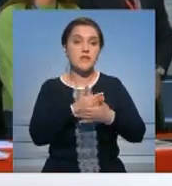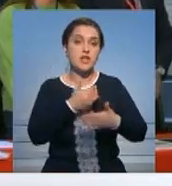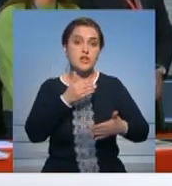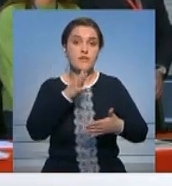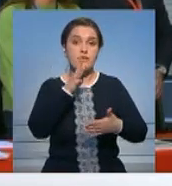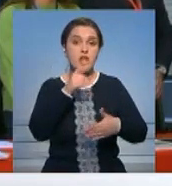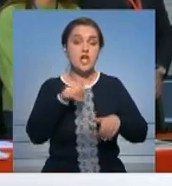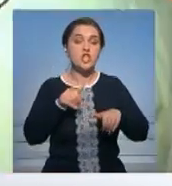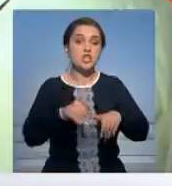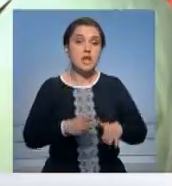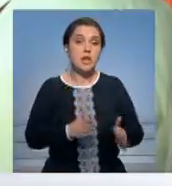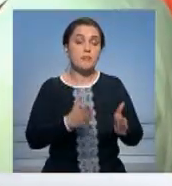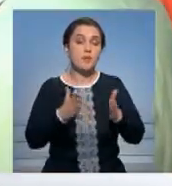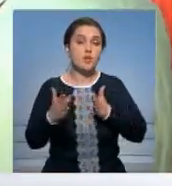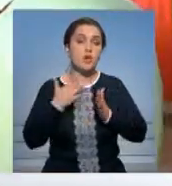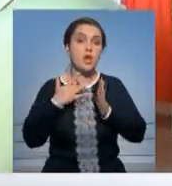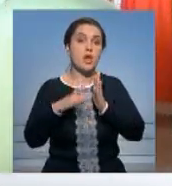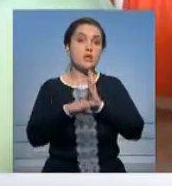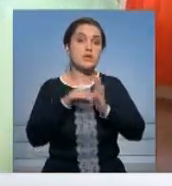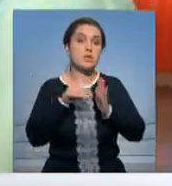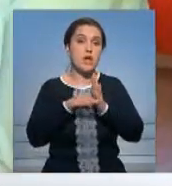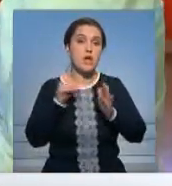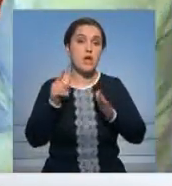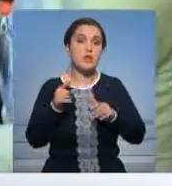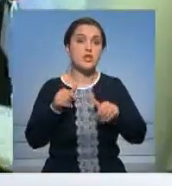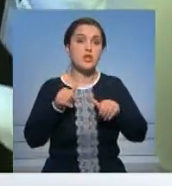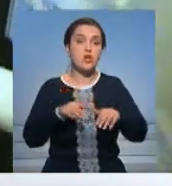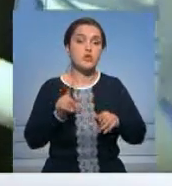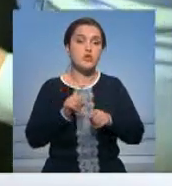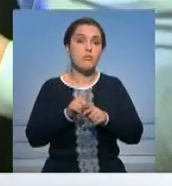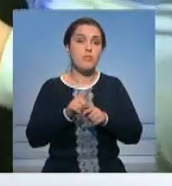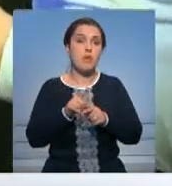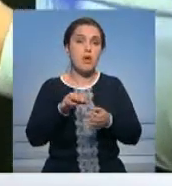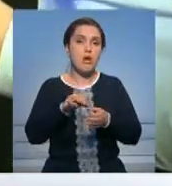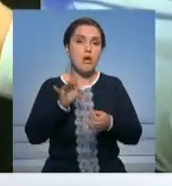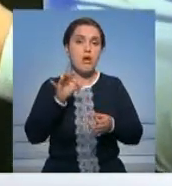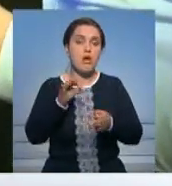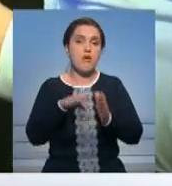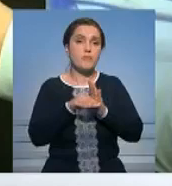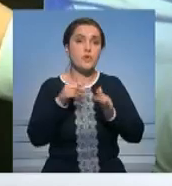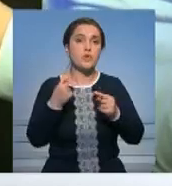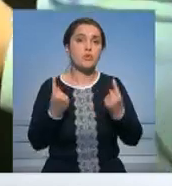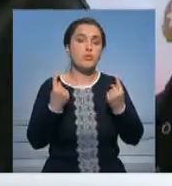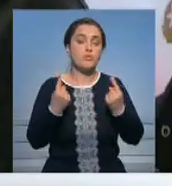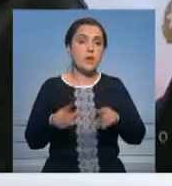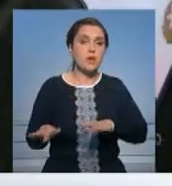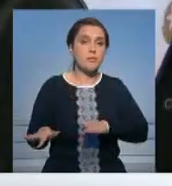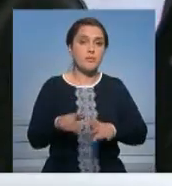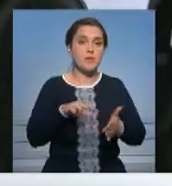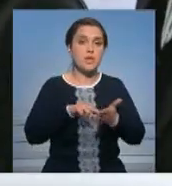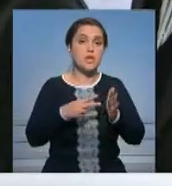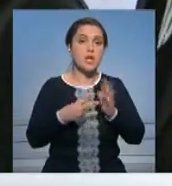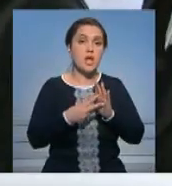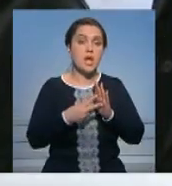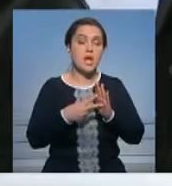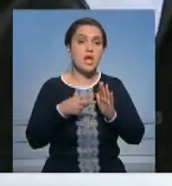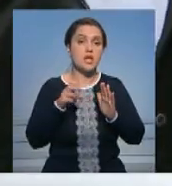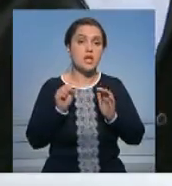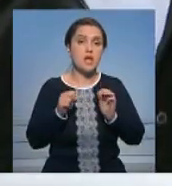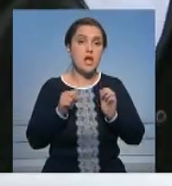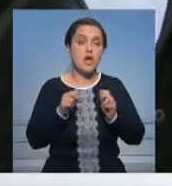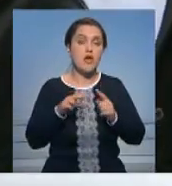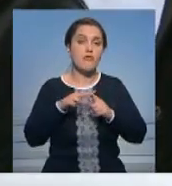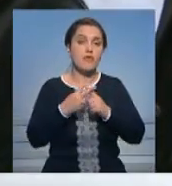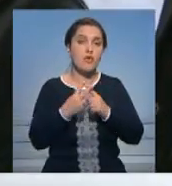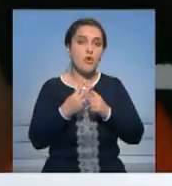месяцев раньше срока. Решение о переносе голосования приняли с целью избежать совпадения выборов с другими крупными мероприятиями, запланированными на вторую